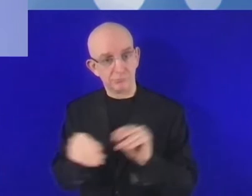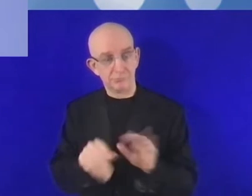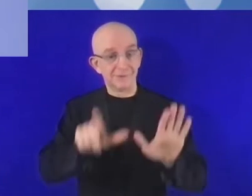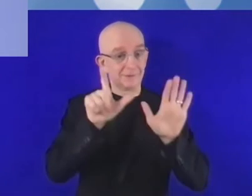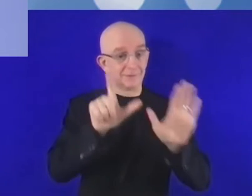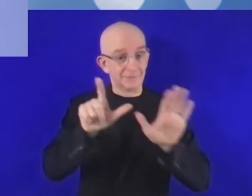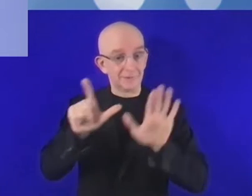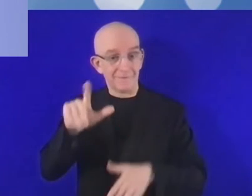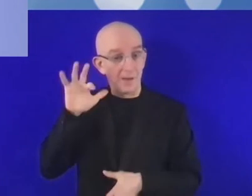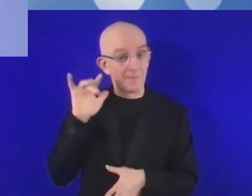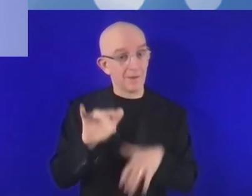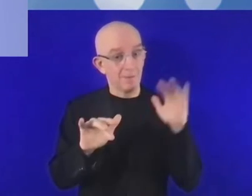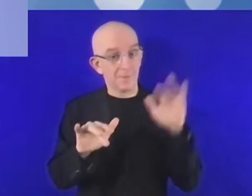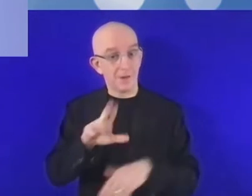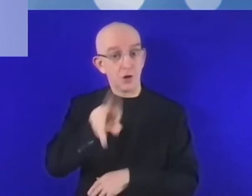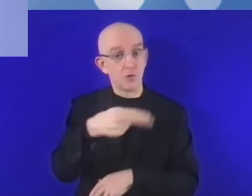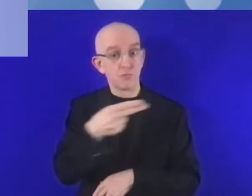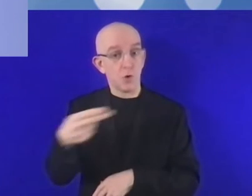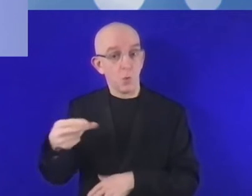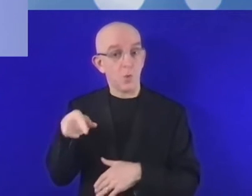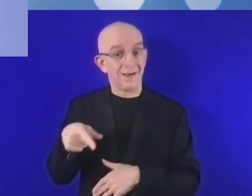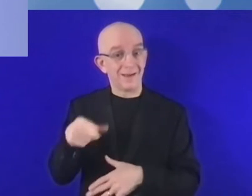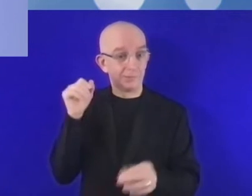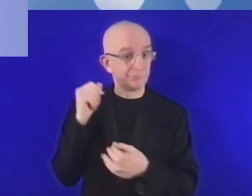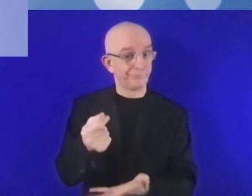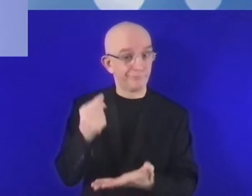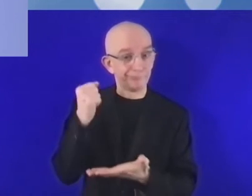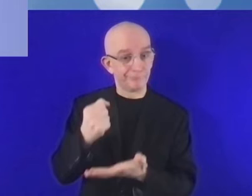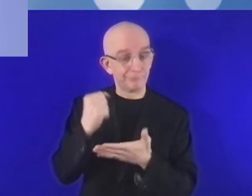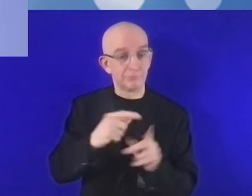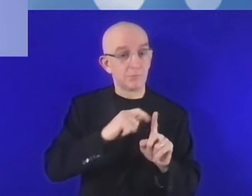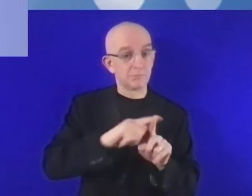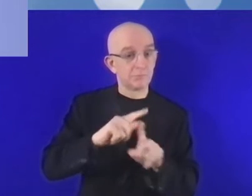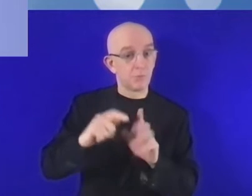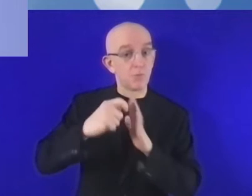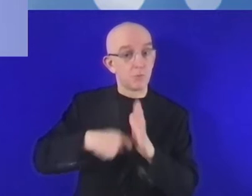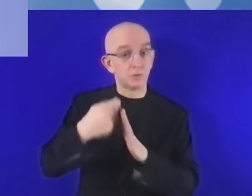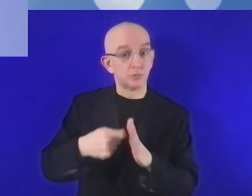развития цифровизации. Мы говорим о 77